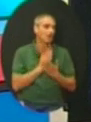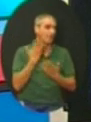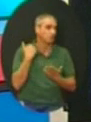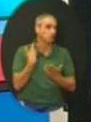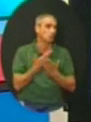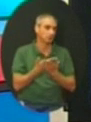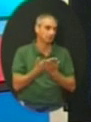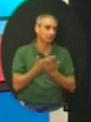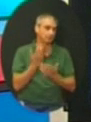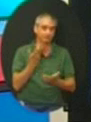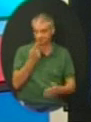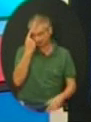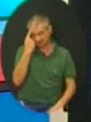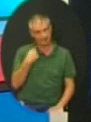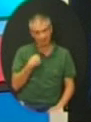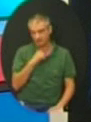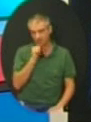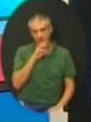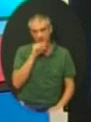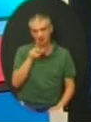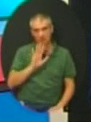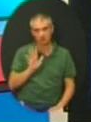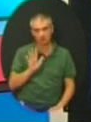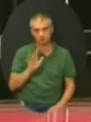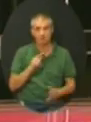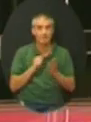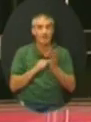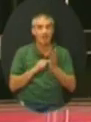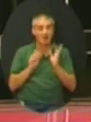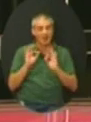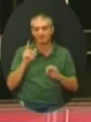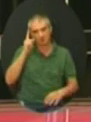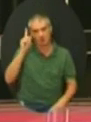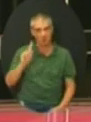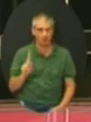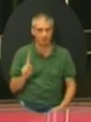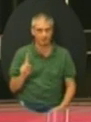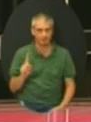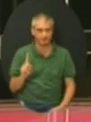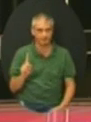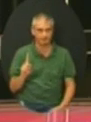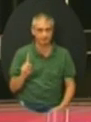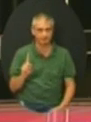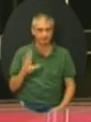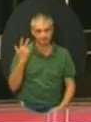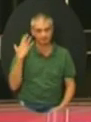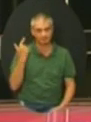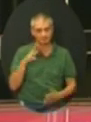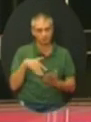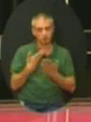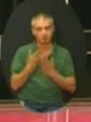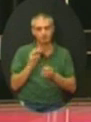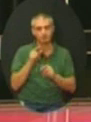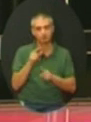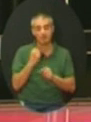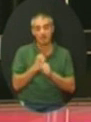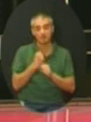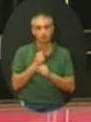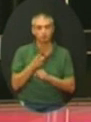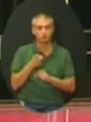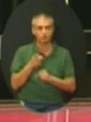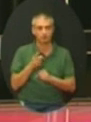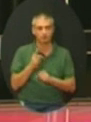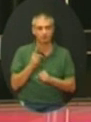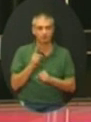ידעתי שתזכירי לי, אני לא רוצה לדון בהם, משום שאף אחד לא יודע מה היועצים המשפטיים האלה עשו,